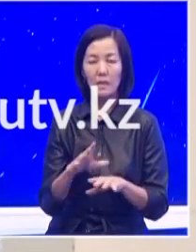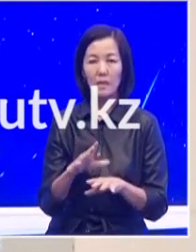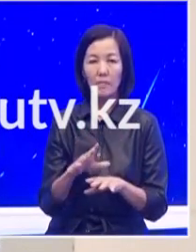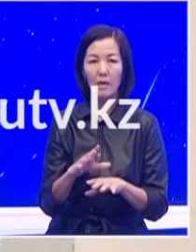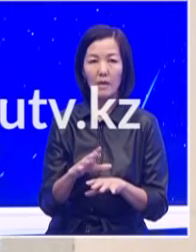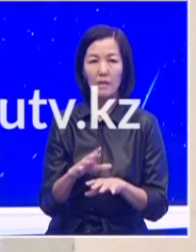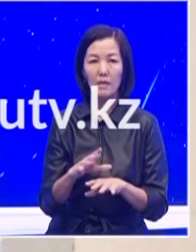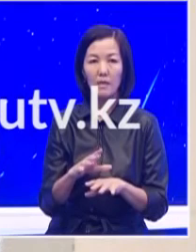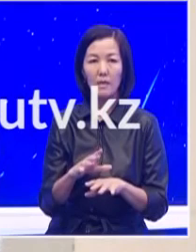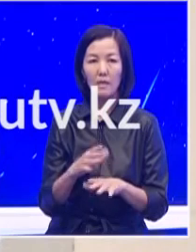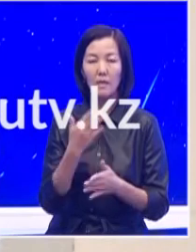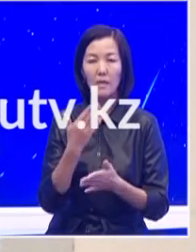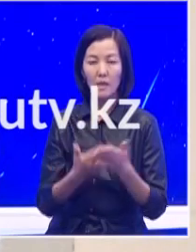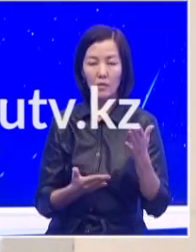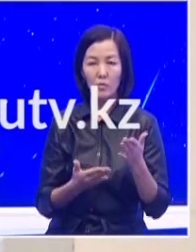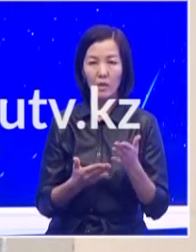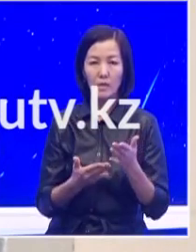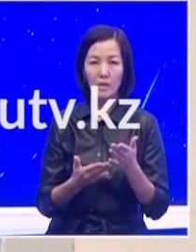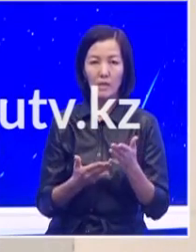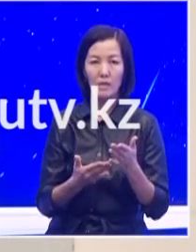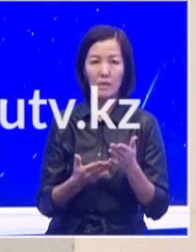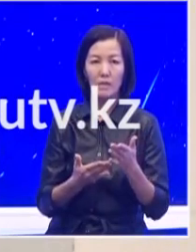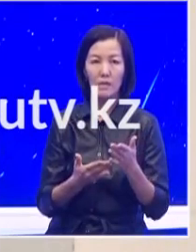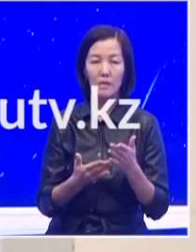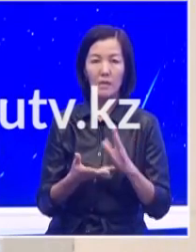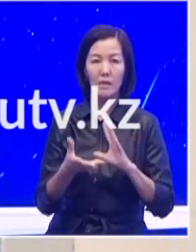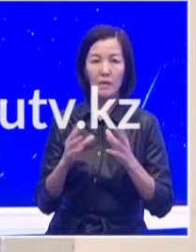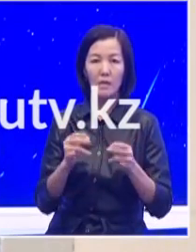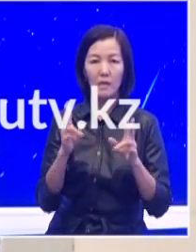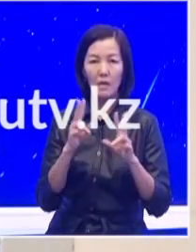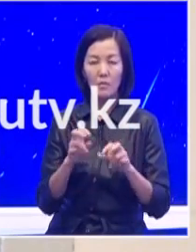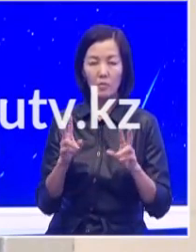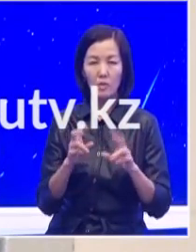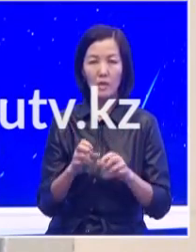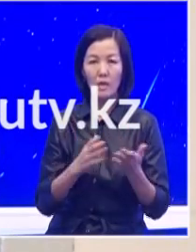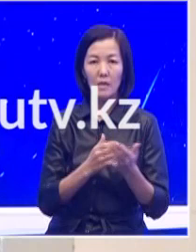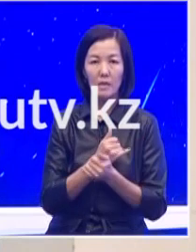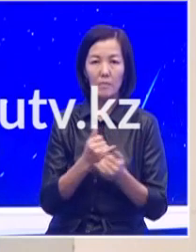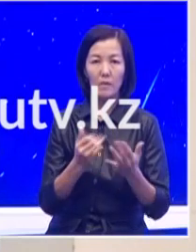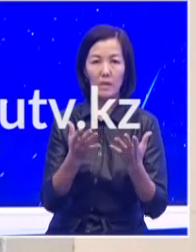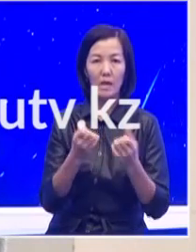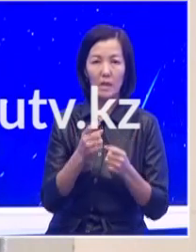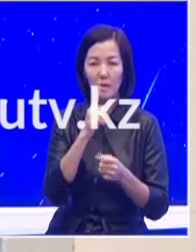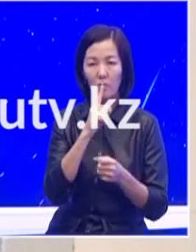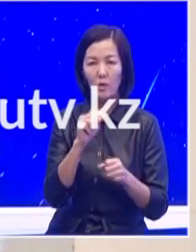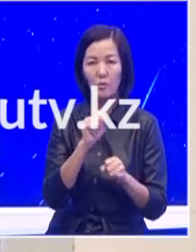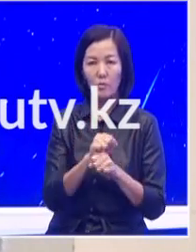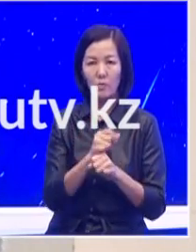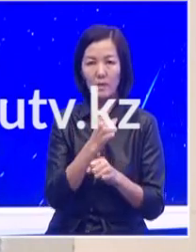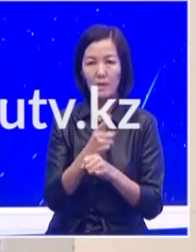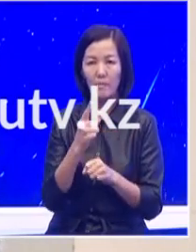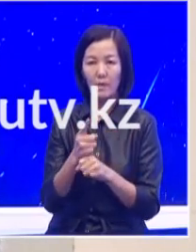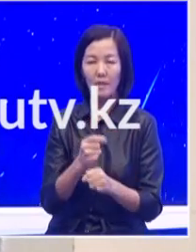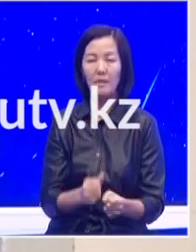бейінді маманның консультациясына және осы консультативті диагностикалық қызметтер дейміз, яғни КТ, МРТ, ПЦР болсын, соларға